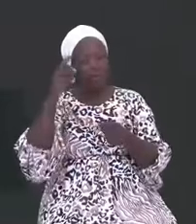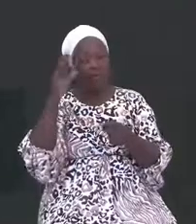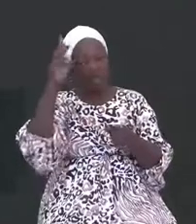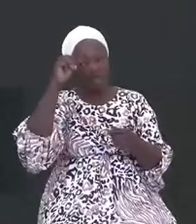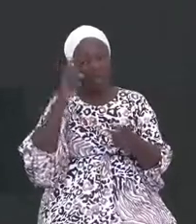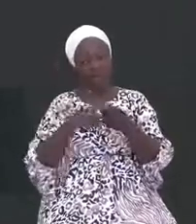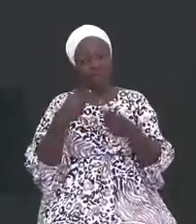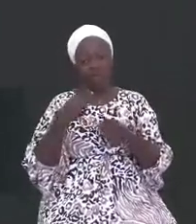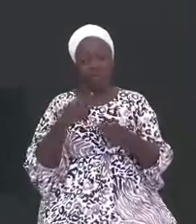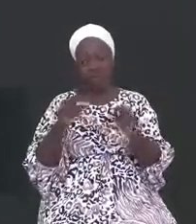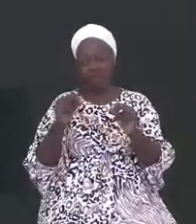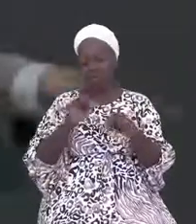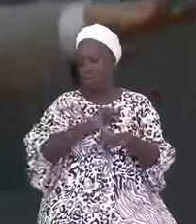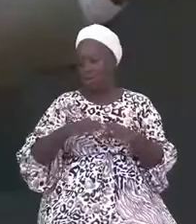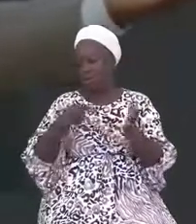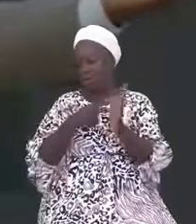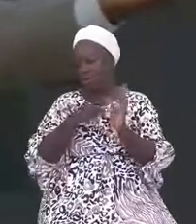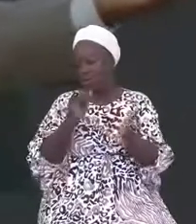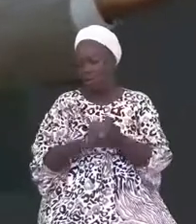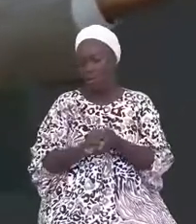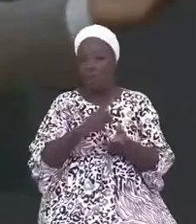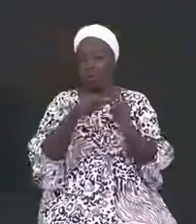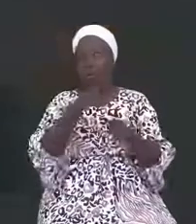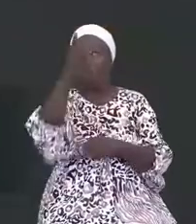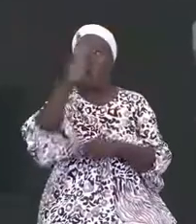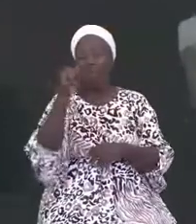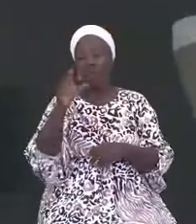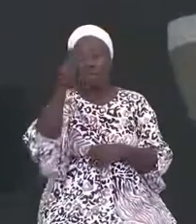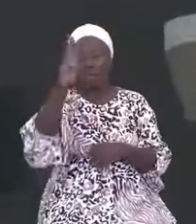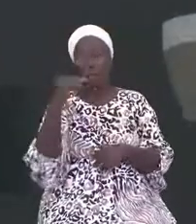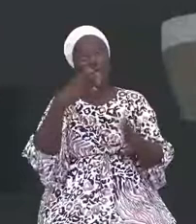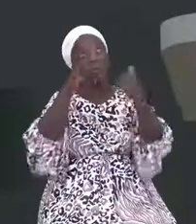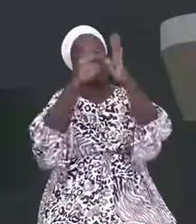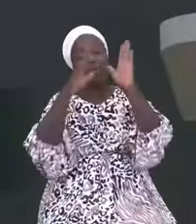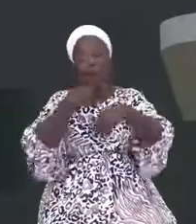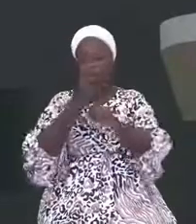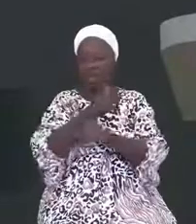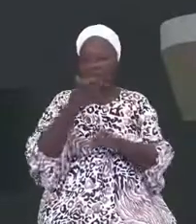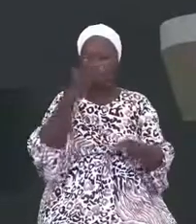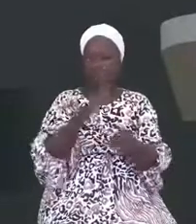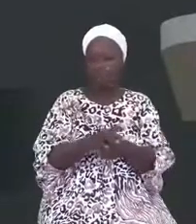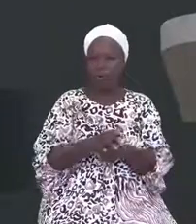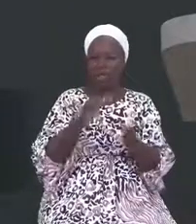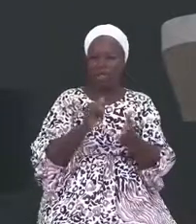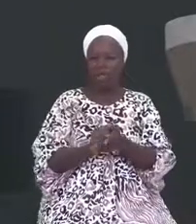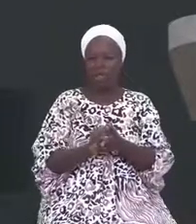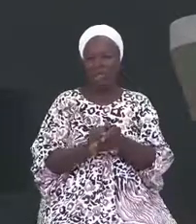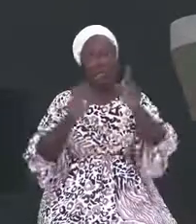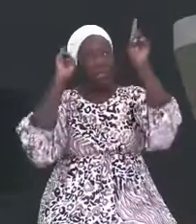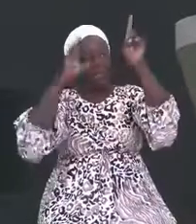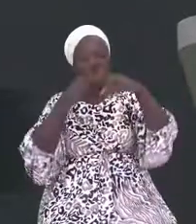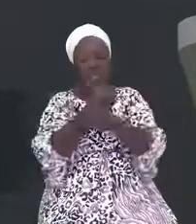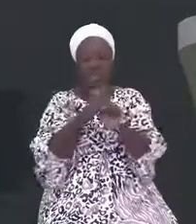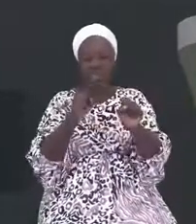n'avais je n'étais pas sincère mais quand c'est avec le dieu du ciel que tu traites et qu'il fait une promesse qu'il va sauver qui